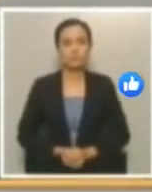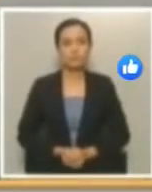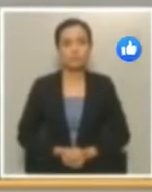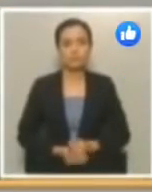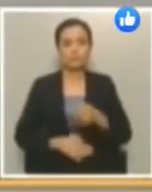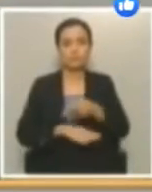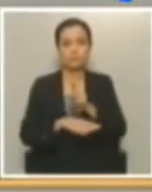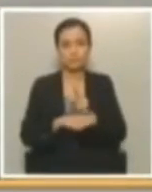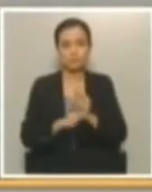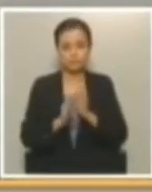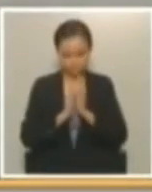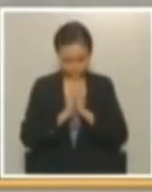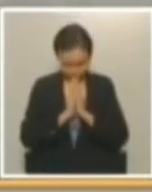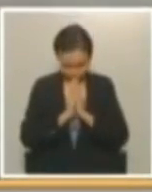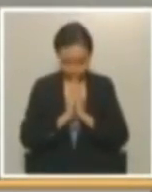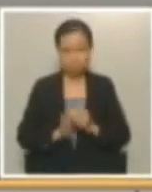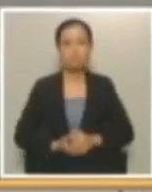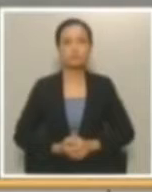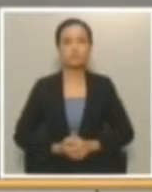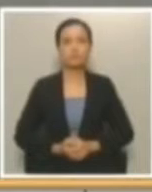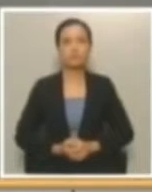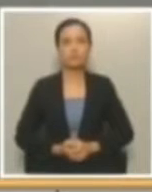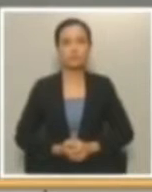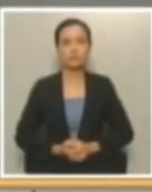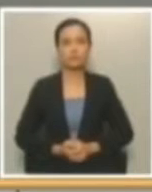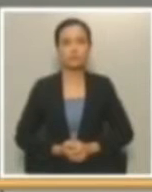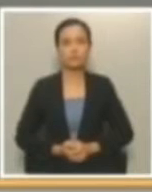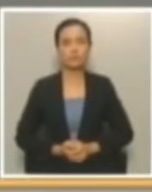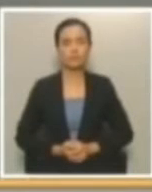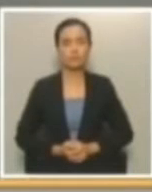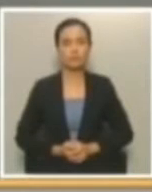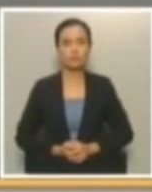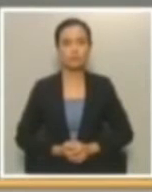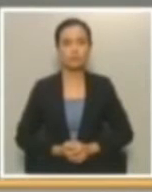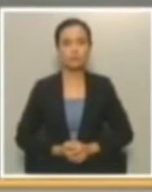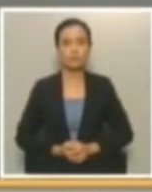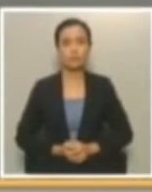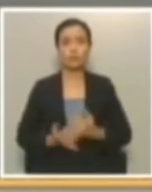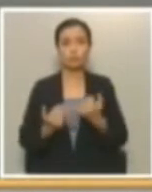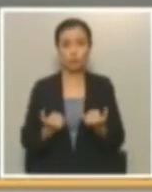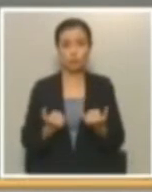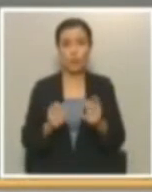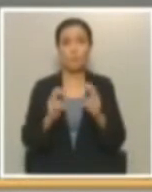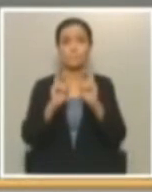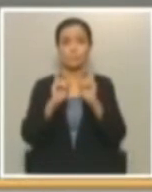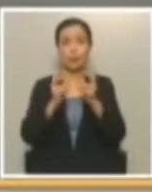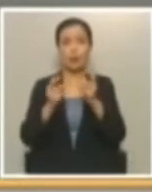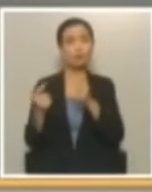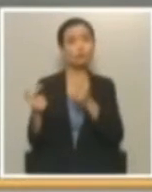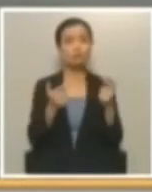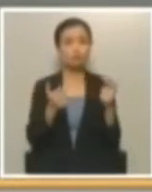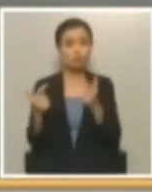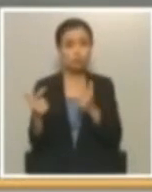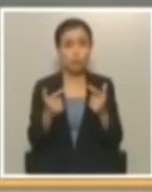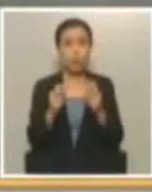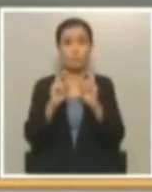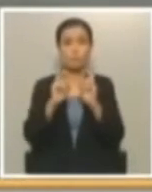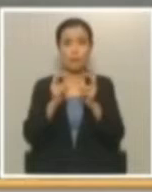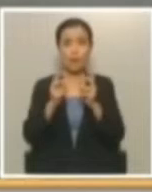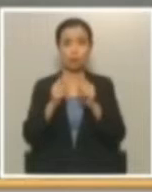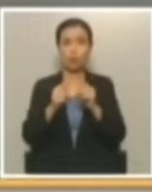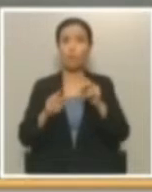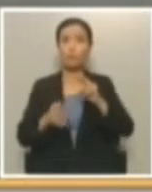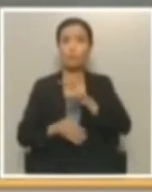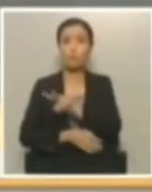ท่านประธานที่เคารพครับเนื่องจากว่าตอนนี้เป็นประเด็นที่ถกเถียงกันในเรื่องของการ